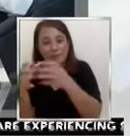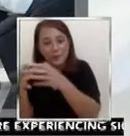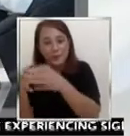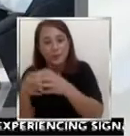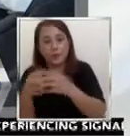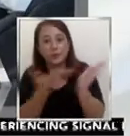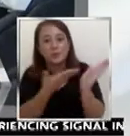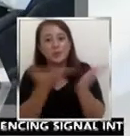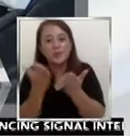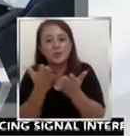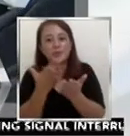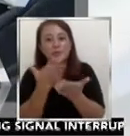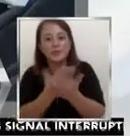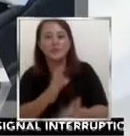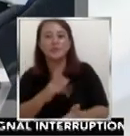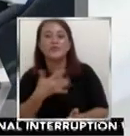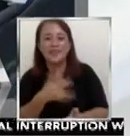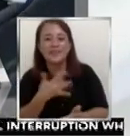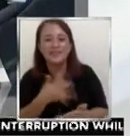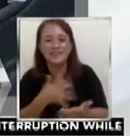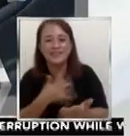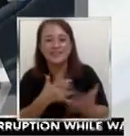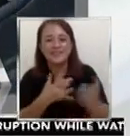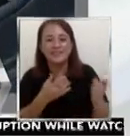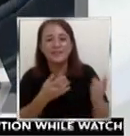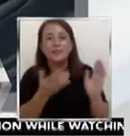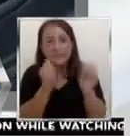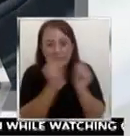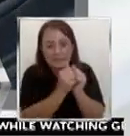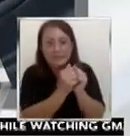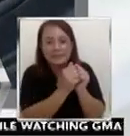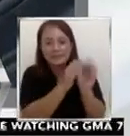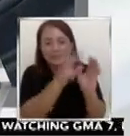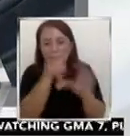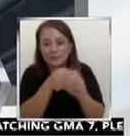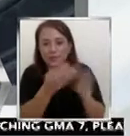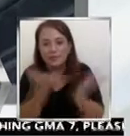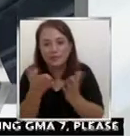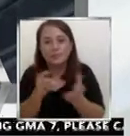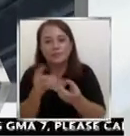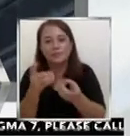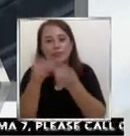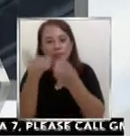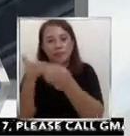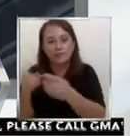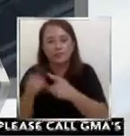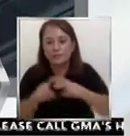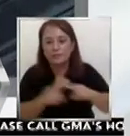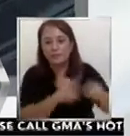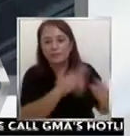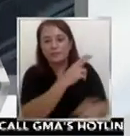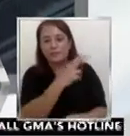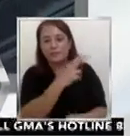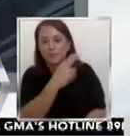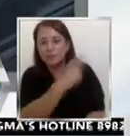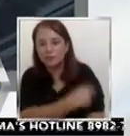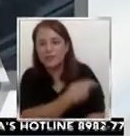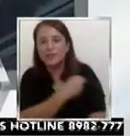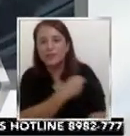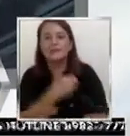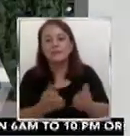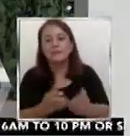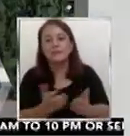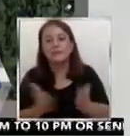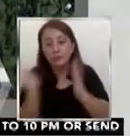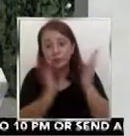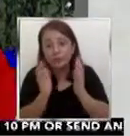good vibes kasabay ng pagdadala nila ng donasyon sa ilang mga ospital at checkpoint. Kabilang sa mga handog